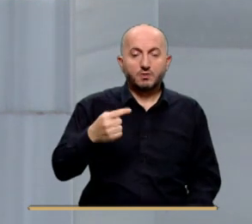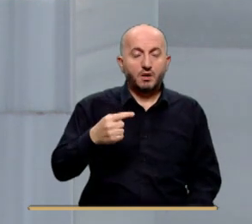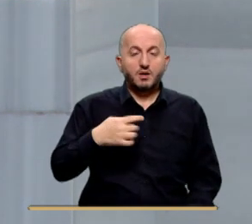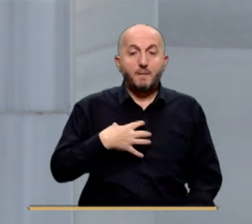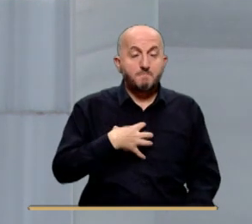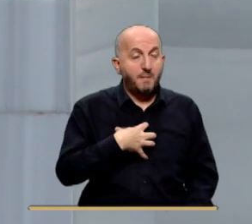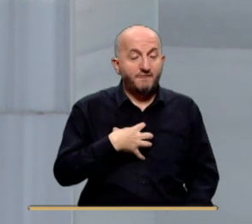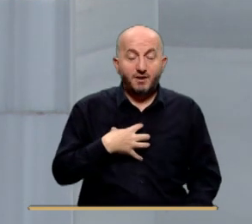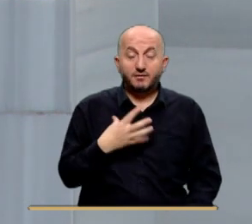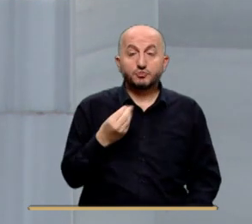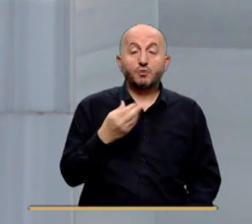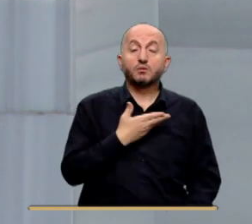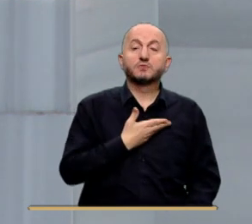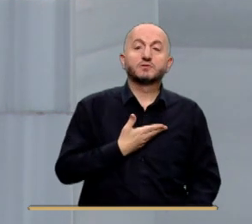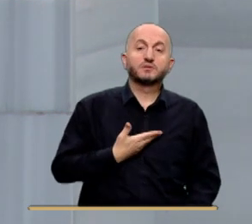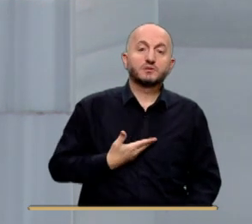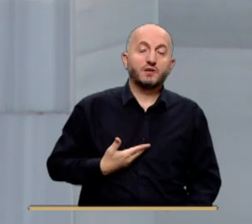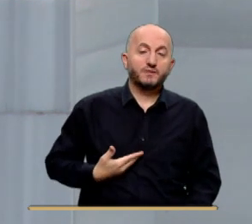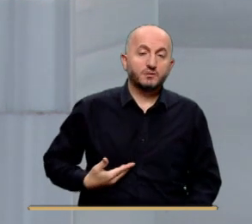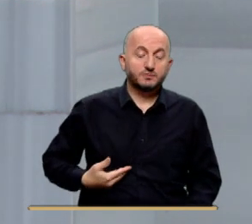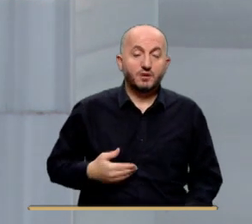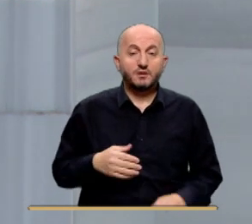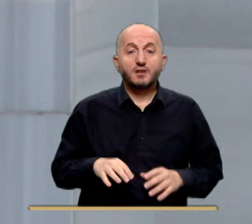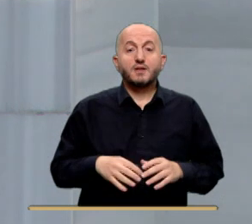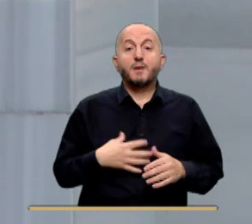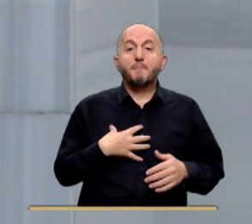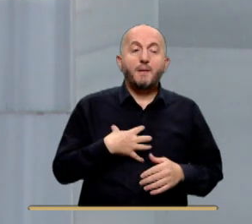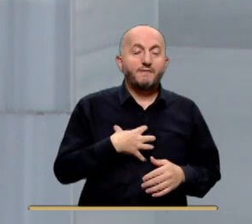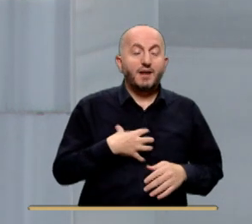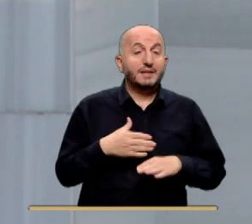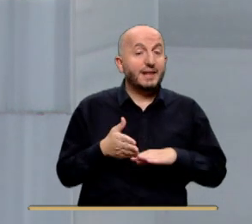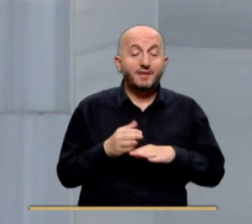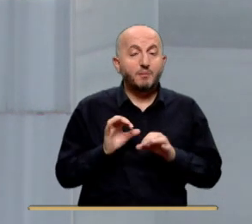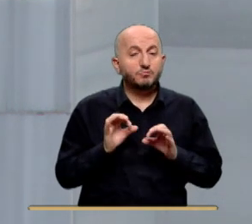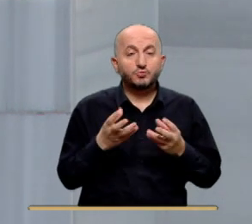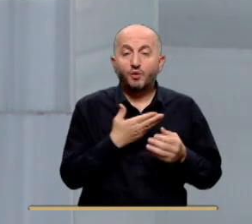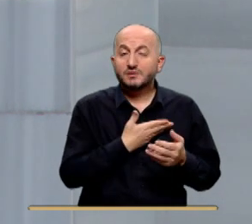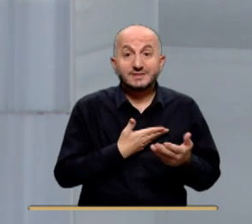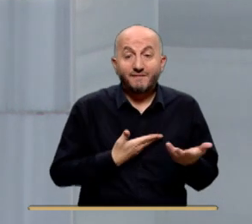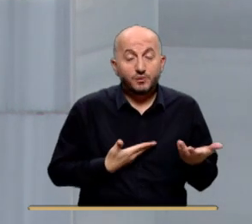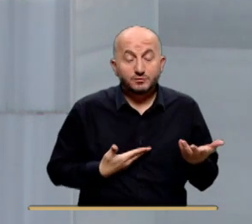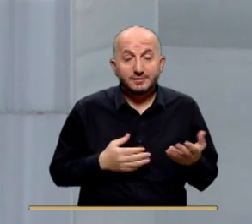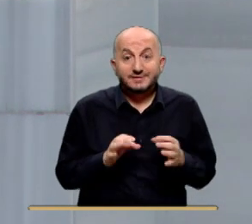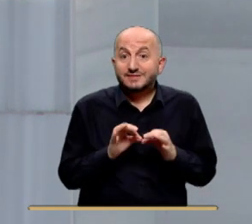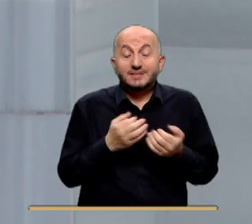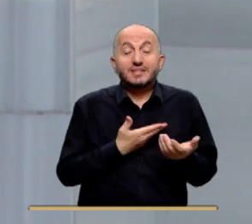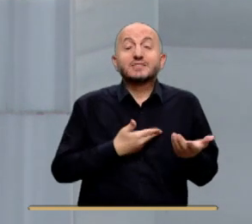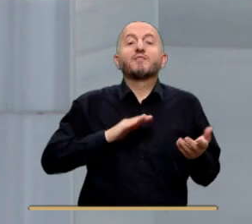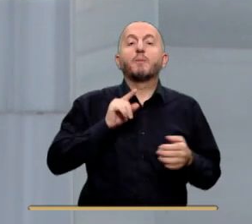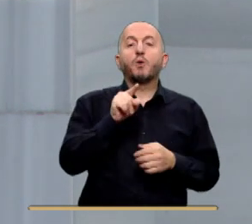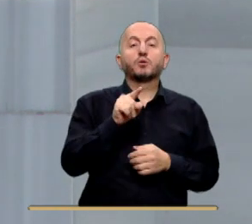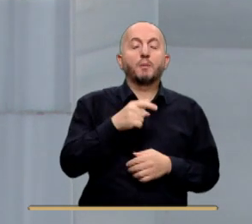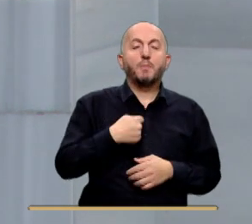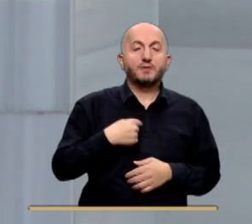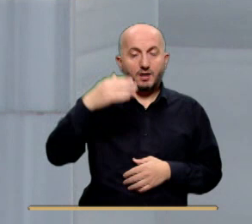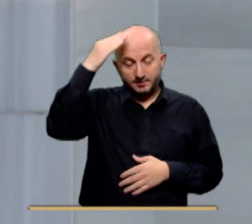çok seviyorsun. Mevlana'yı niye bu kadar seviyorsun? Nasıl sevmem onu diyor. Bana